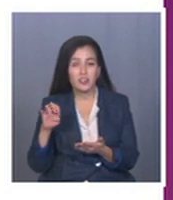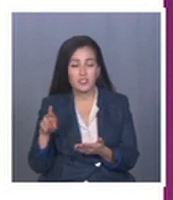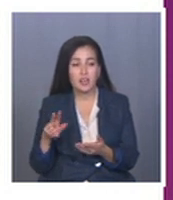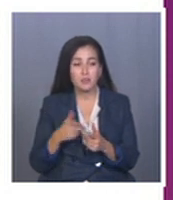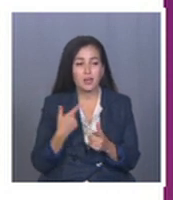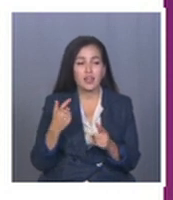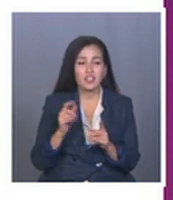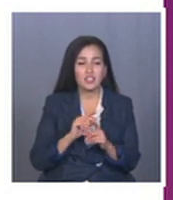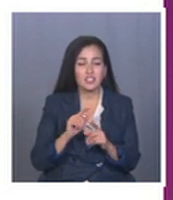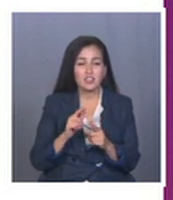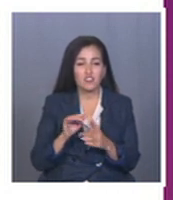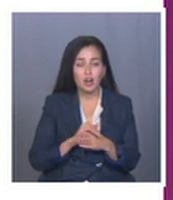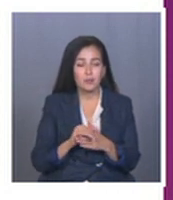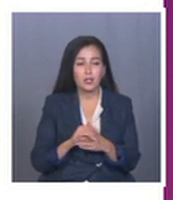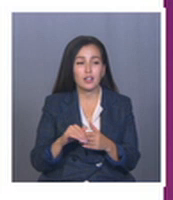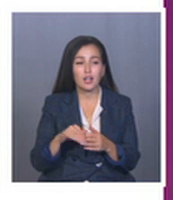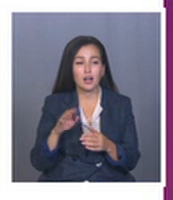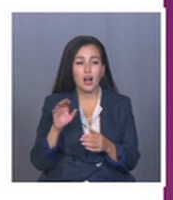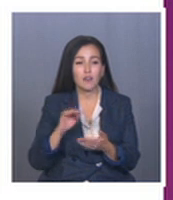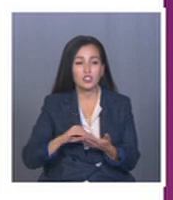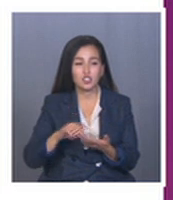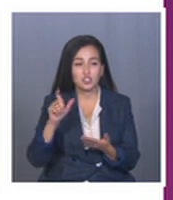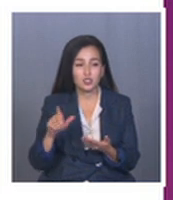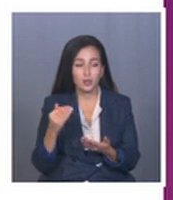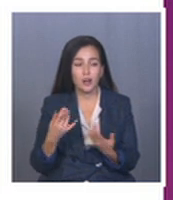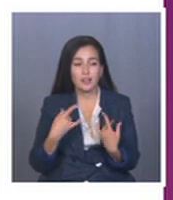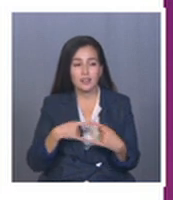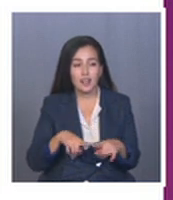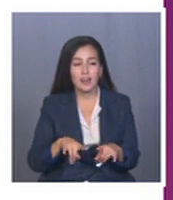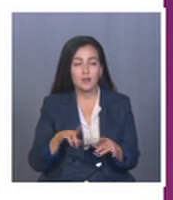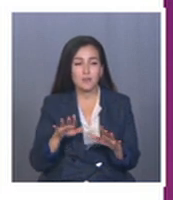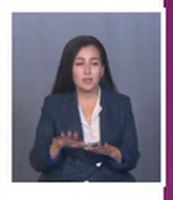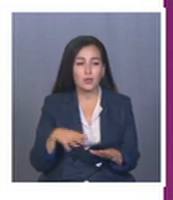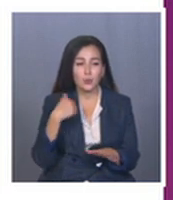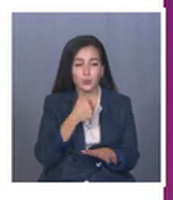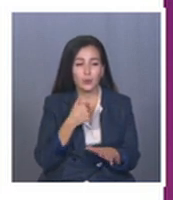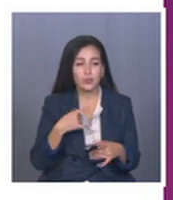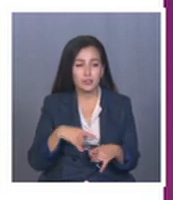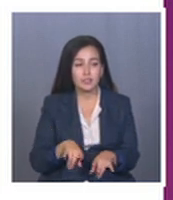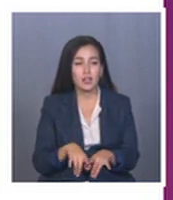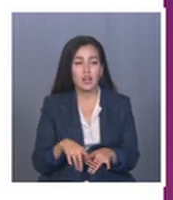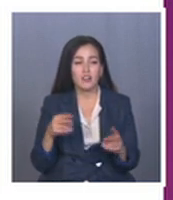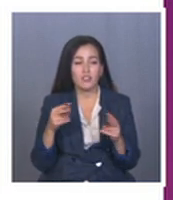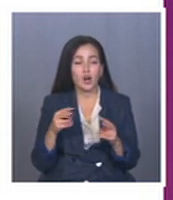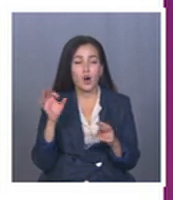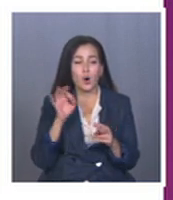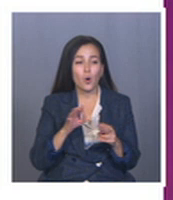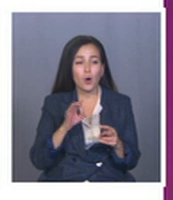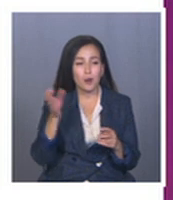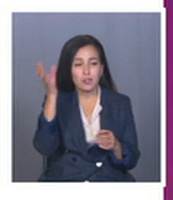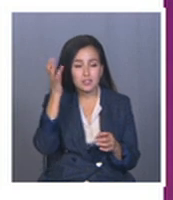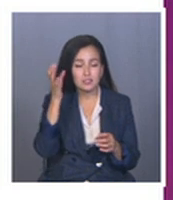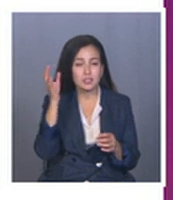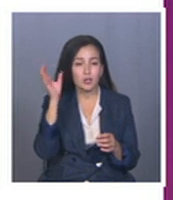имя, отчество автора, дата, место рождения, сведения об образовании, наименование